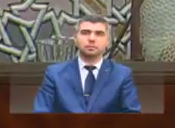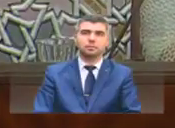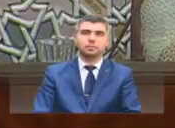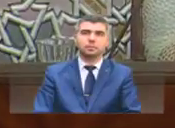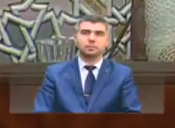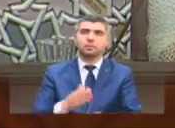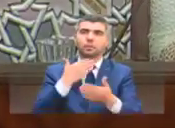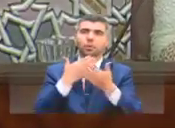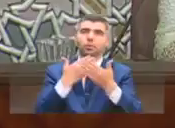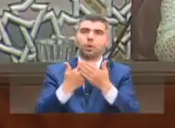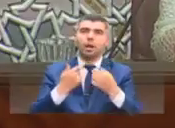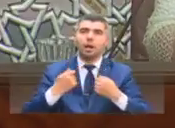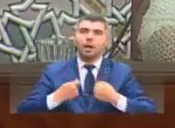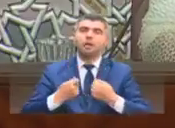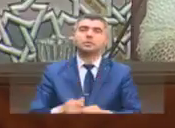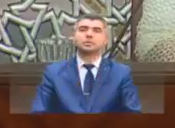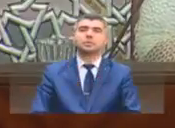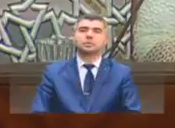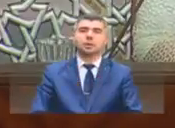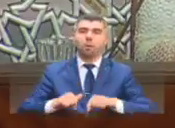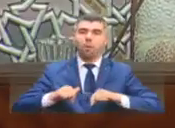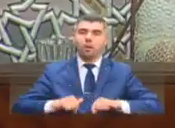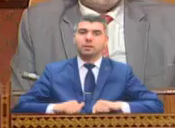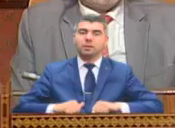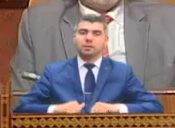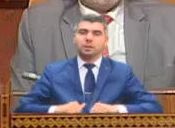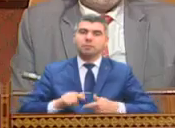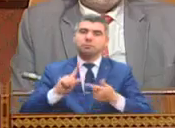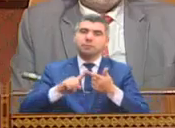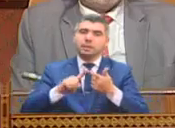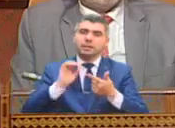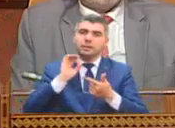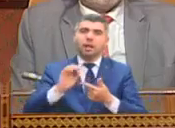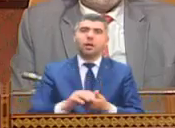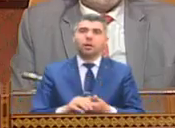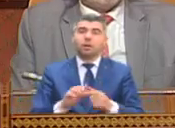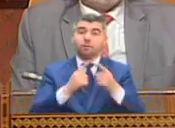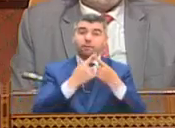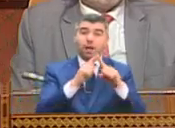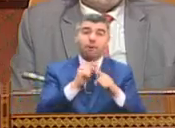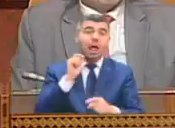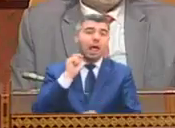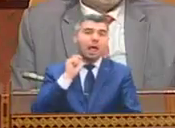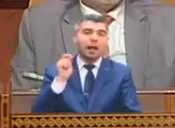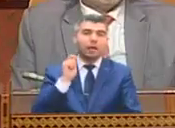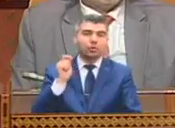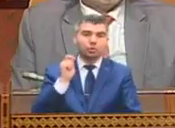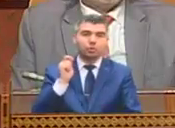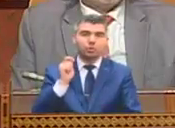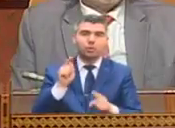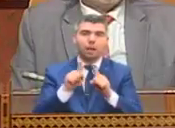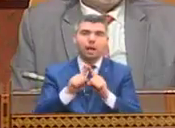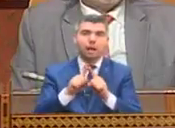شكرا سيدة الرئيسة. سيدة كاتبة الدولة، عانت مجموعة من دواوير في إقليم العرائش من قطاع الماء